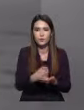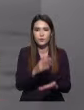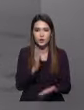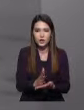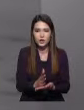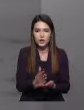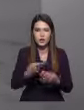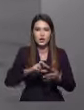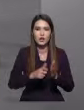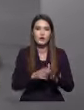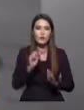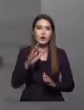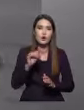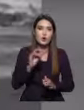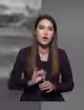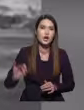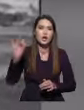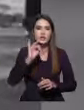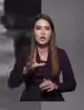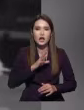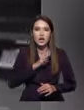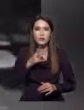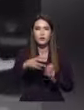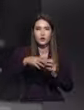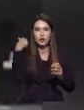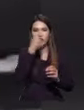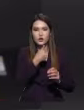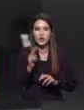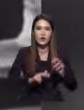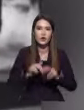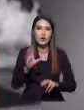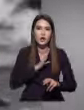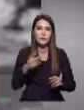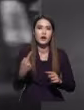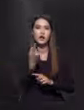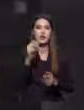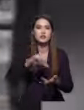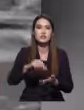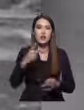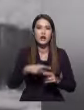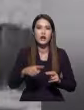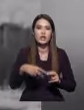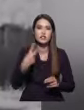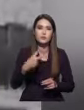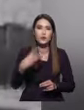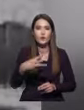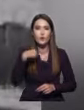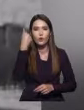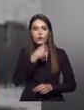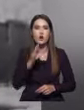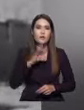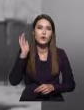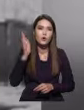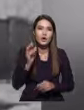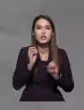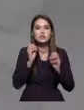және Ұлы Отан соғысы тарихынан атты екі еңбектің тұсауы кесілді. Сонымен қатар алдағы уақытта 20-30 жылдары ел билеген Ақтөбе